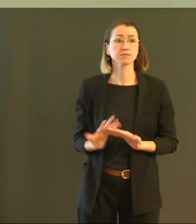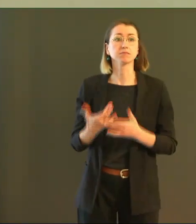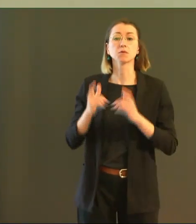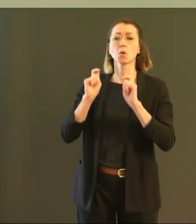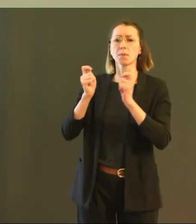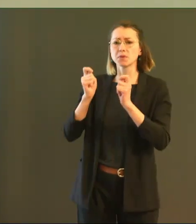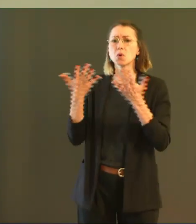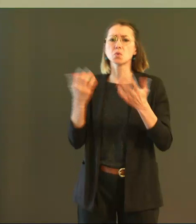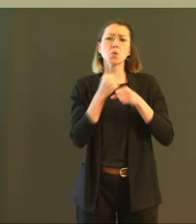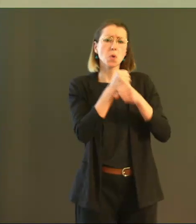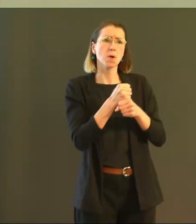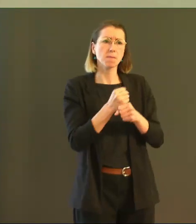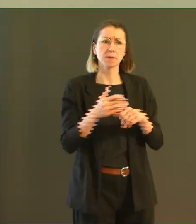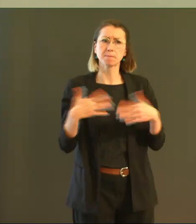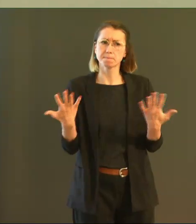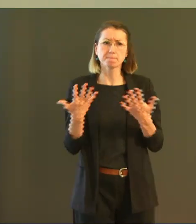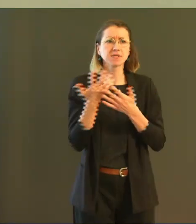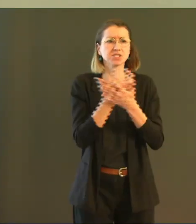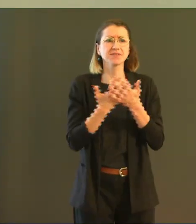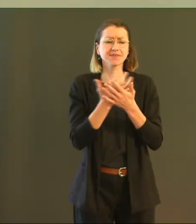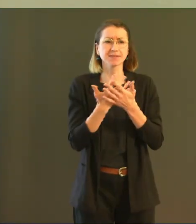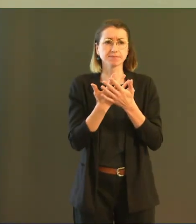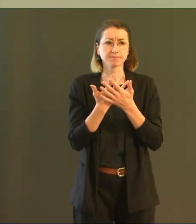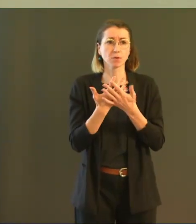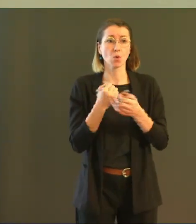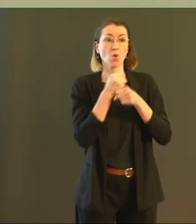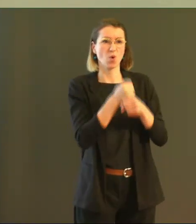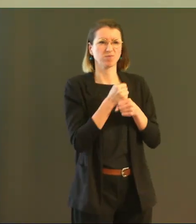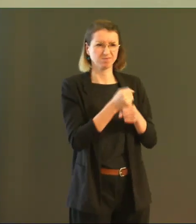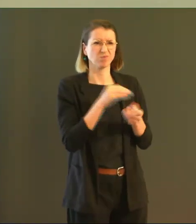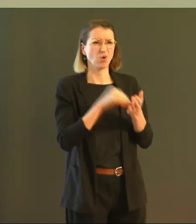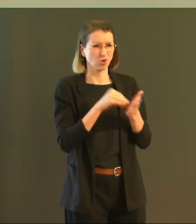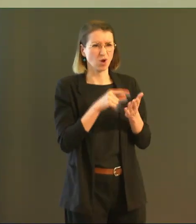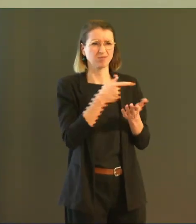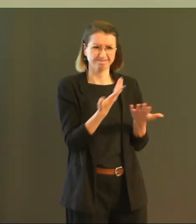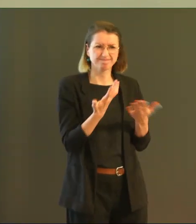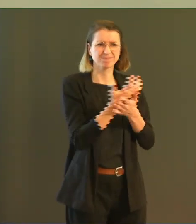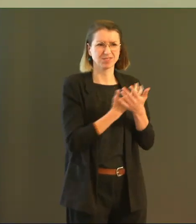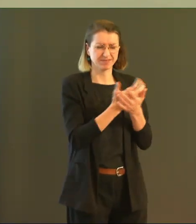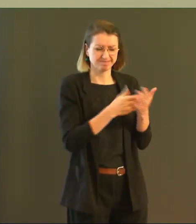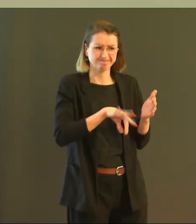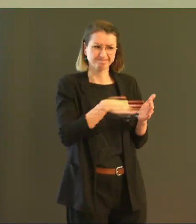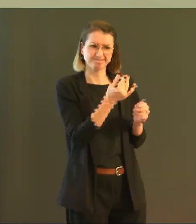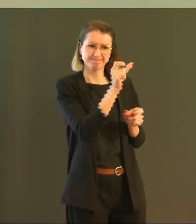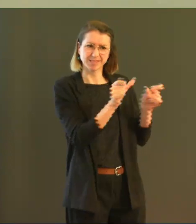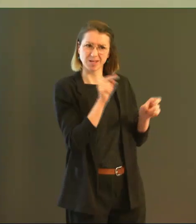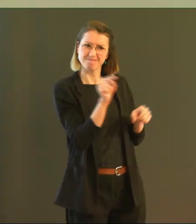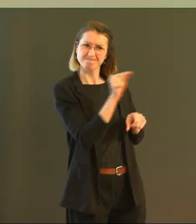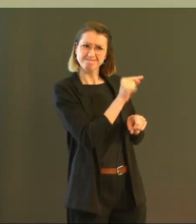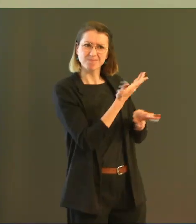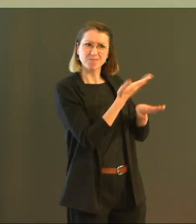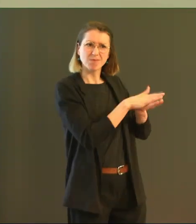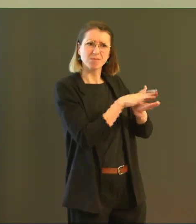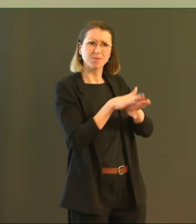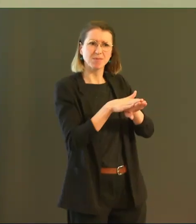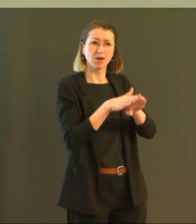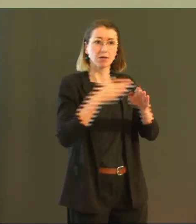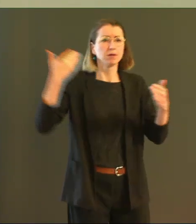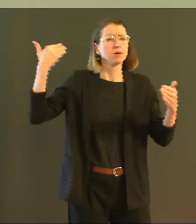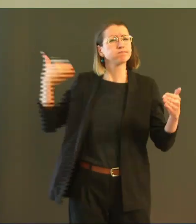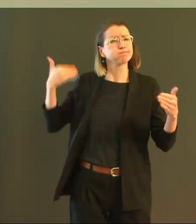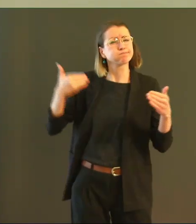de repos ont toujours pour l'instant en nombre de décès plus important est que au vu du testing qu'ici place maintenant depuis une